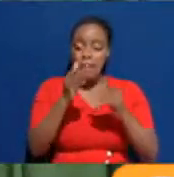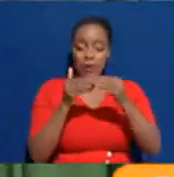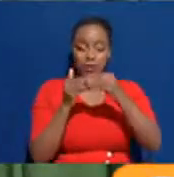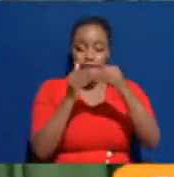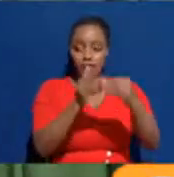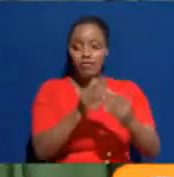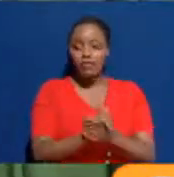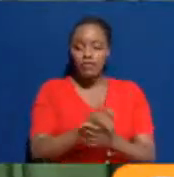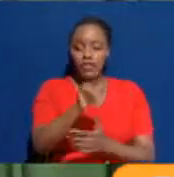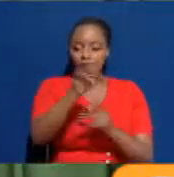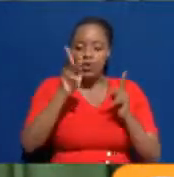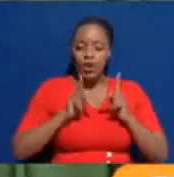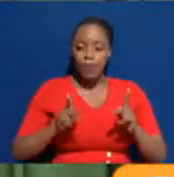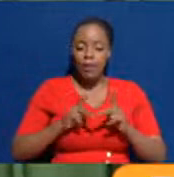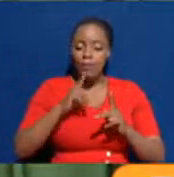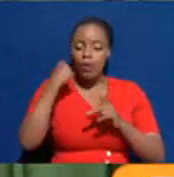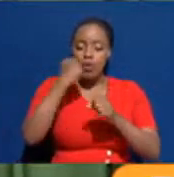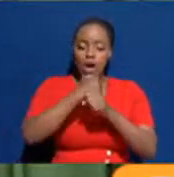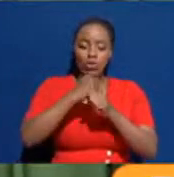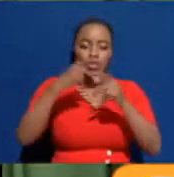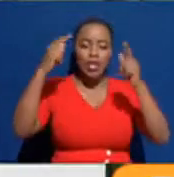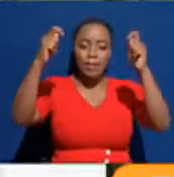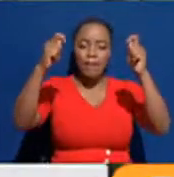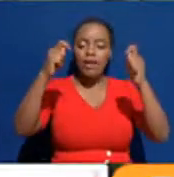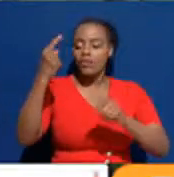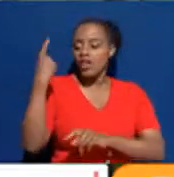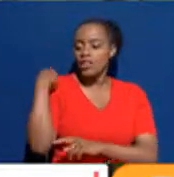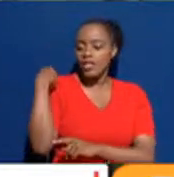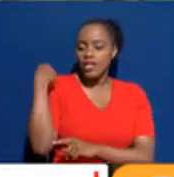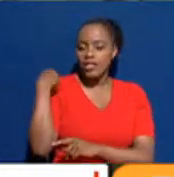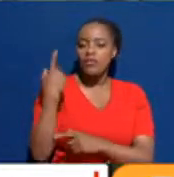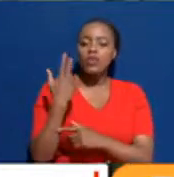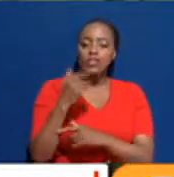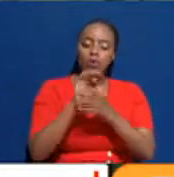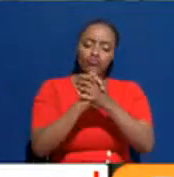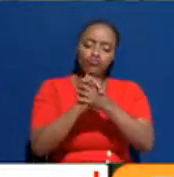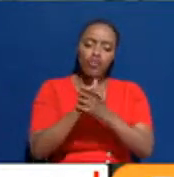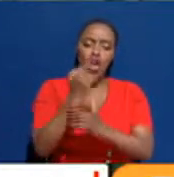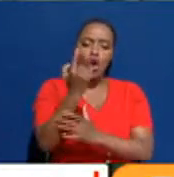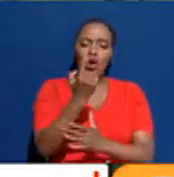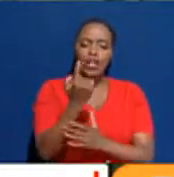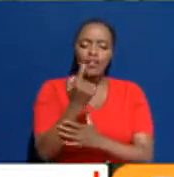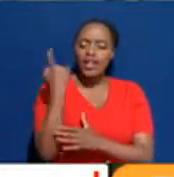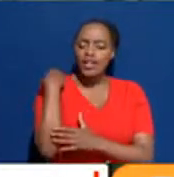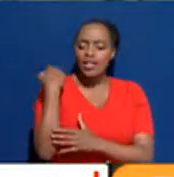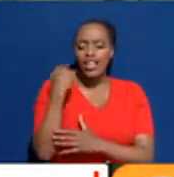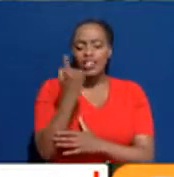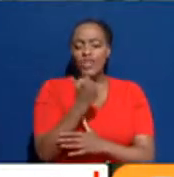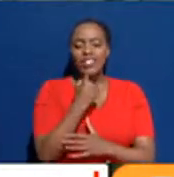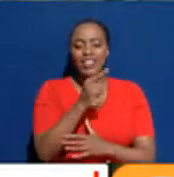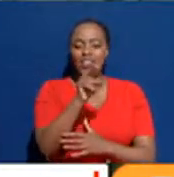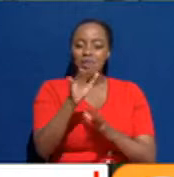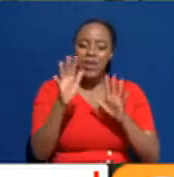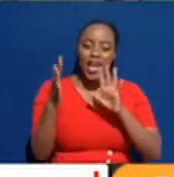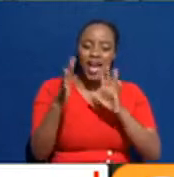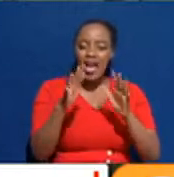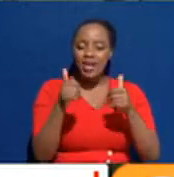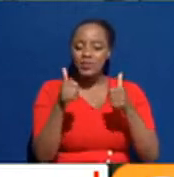Na mjua hivi nyinyi watu ya maandamano, jana ilikuwa salamu. Jana ilikuwa ili ya kuulizana